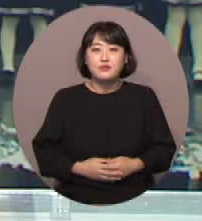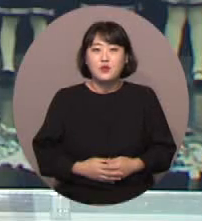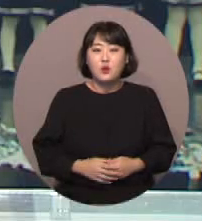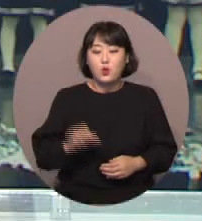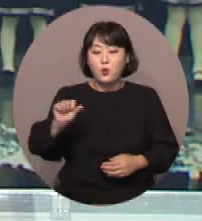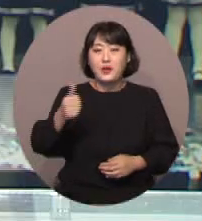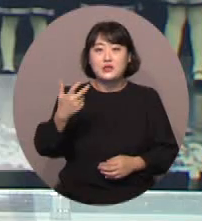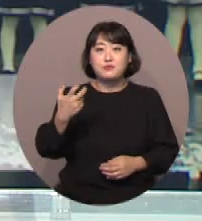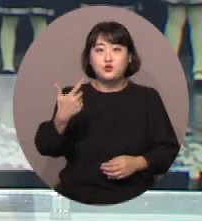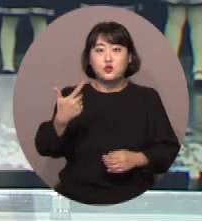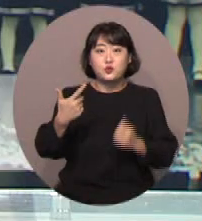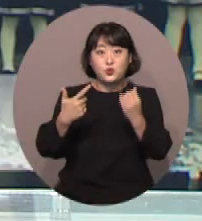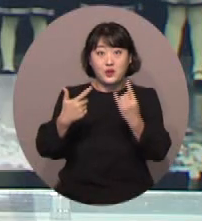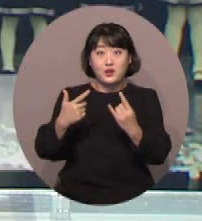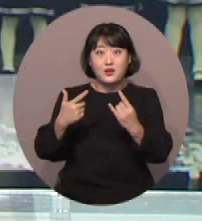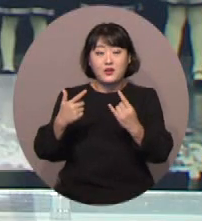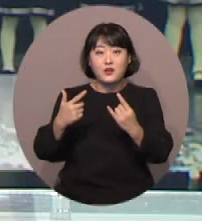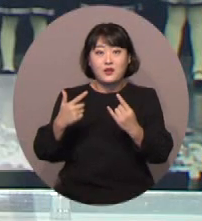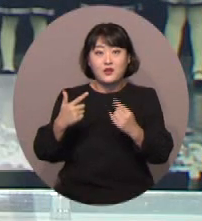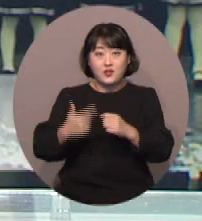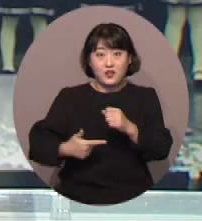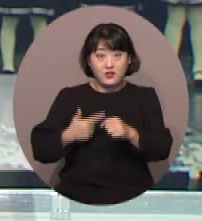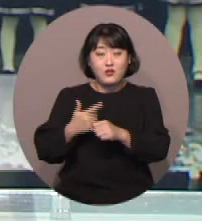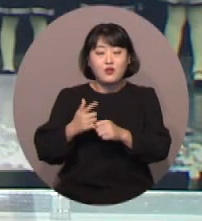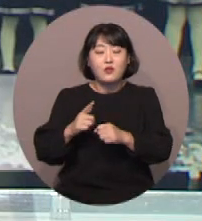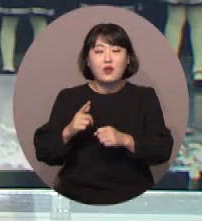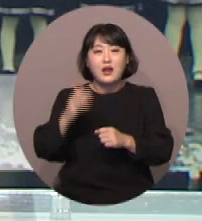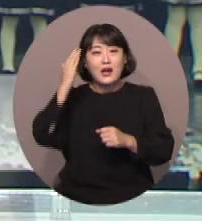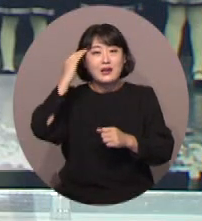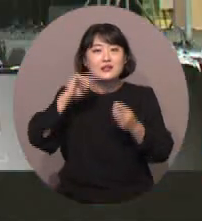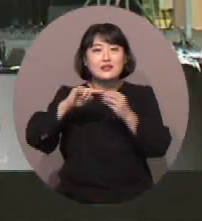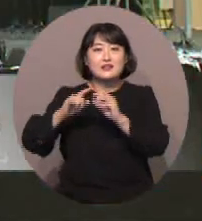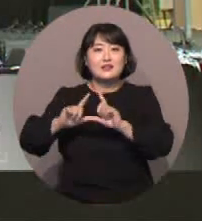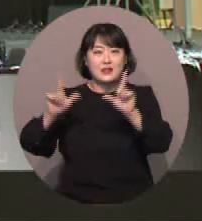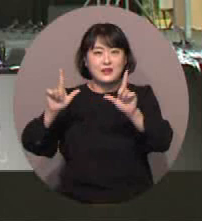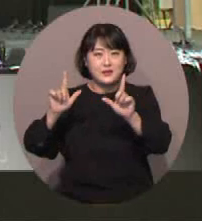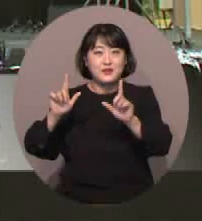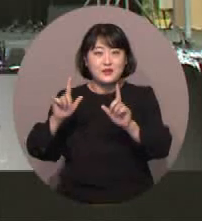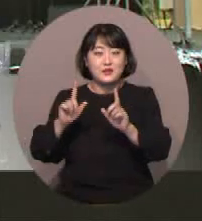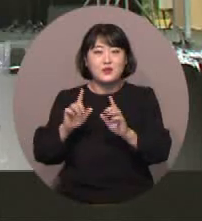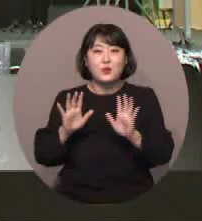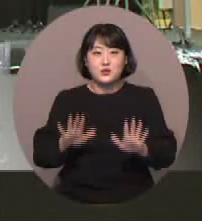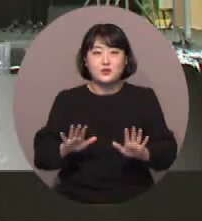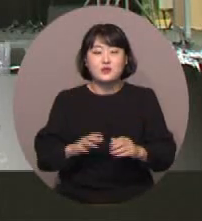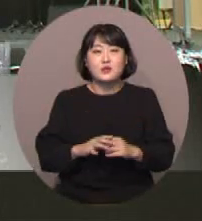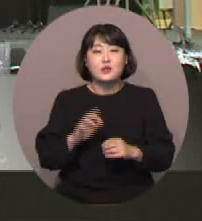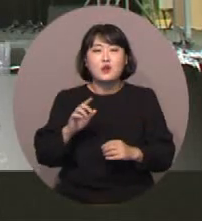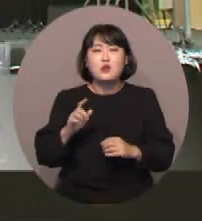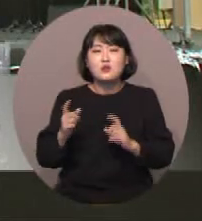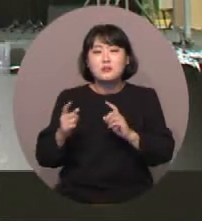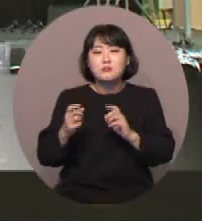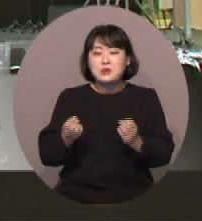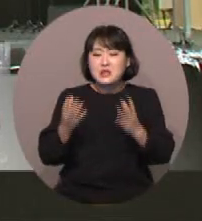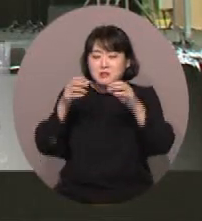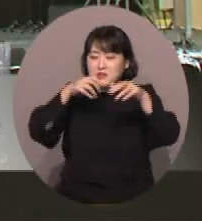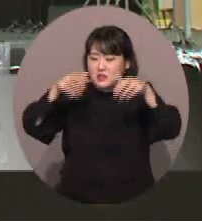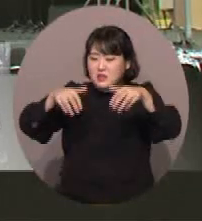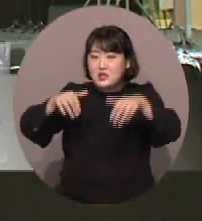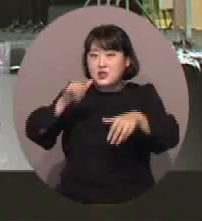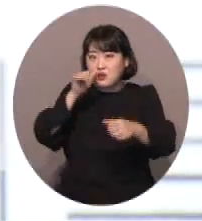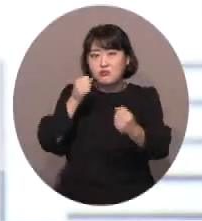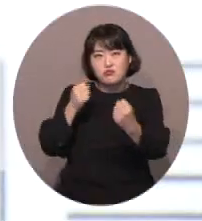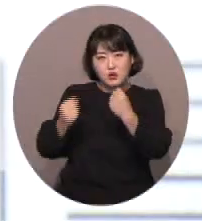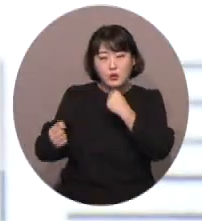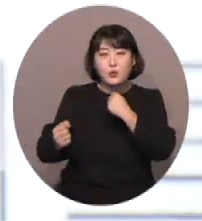제 576 돌 한글날을 맞아 한글도시 세종시에서는 비가 오는 궂은 날씨에도 경축식과 한글놀이